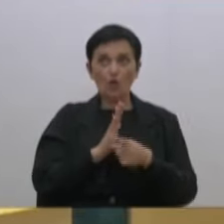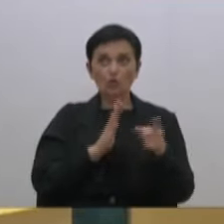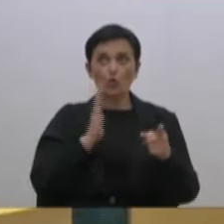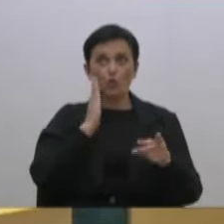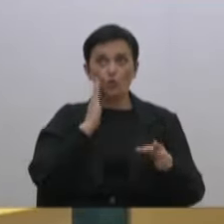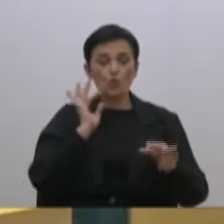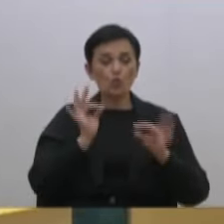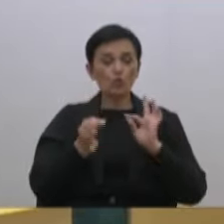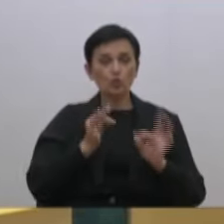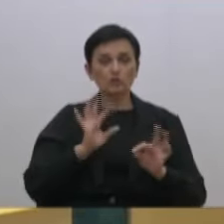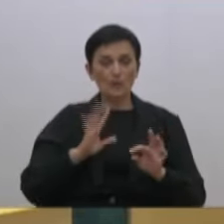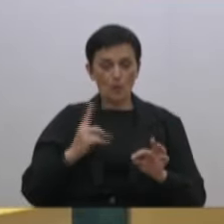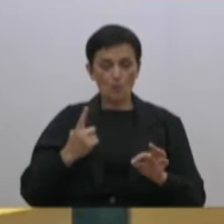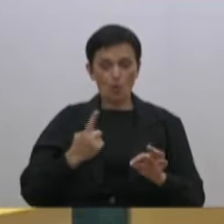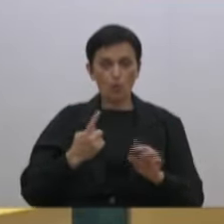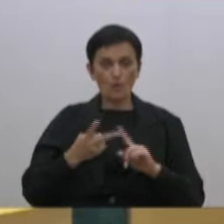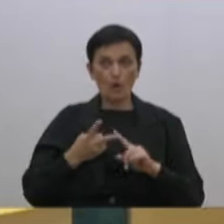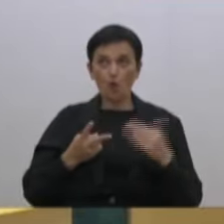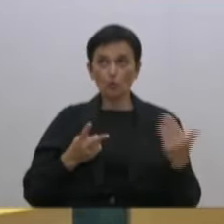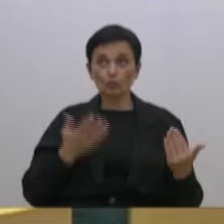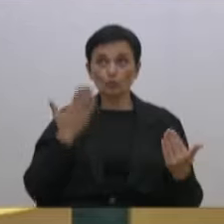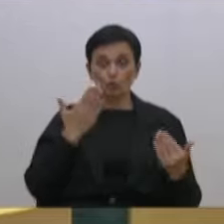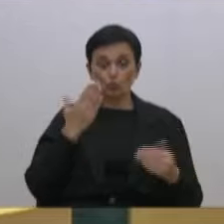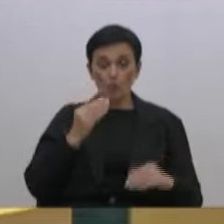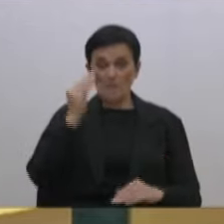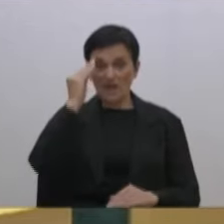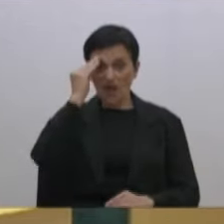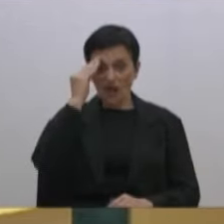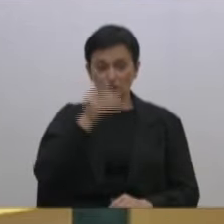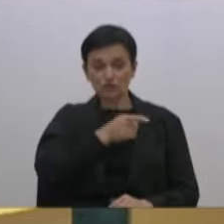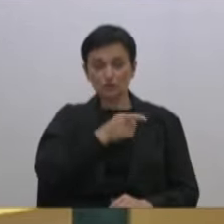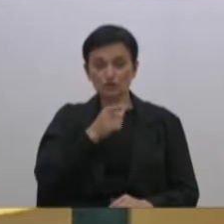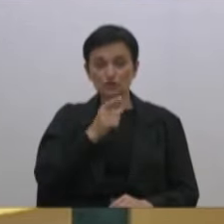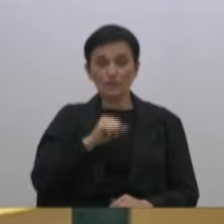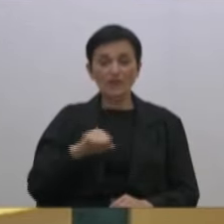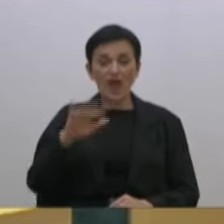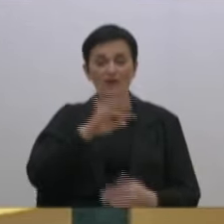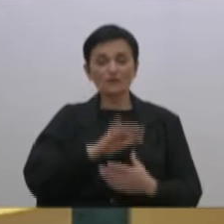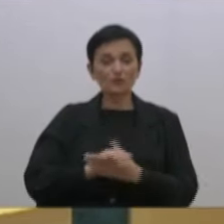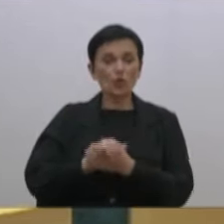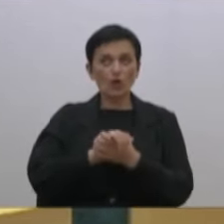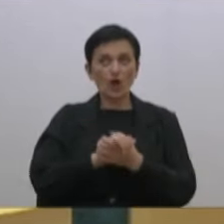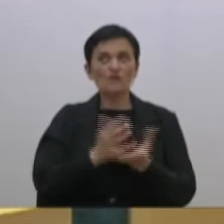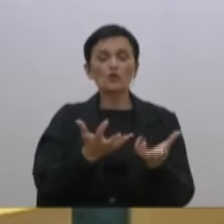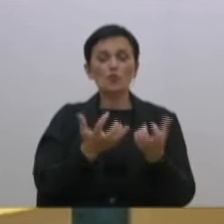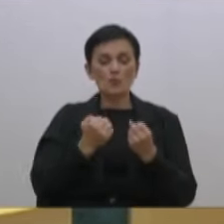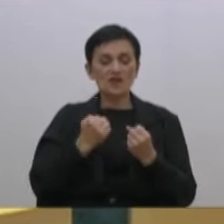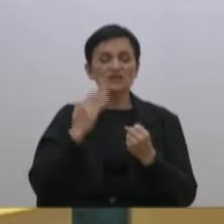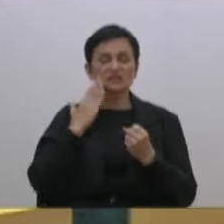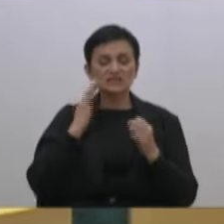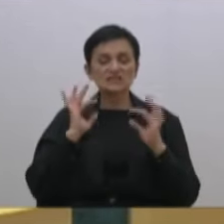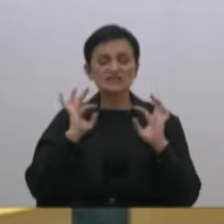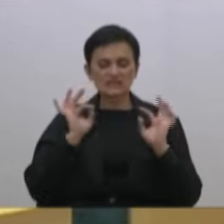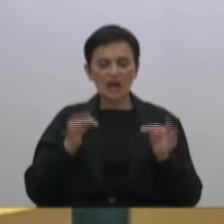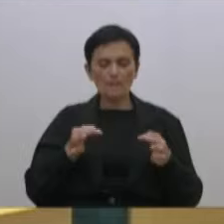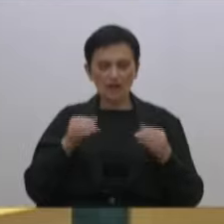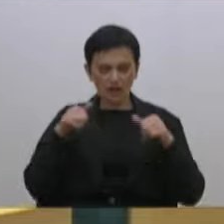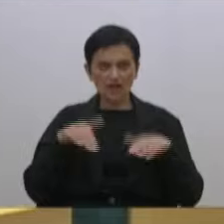უსამართლობის მოლოდინი მეორე მხრიდან. და თუ მეაჩნიათ რომ ევროკავშირი მიიღებს სამართლიან გადაწყვეტილებას,